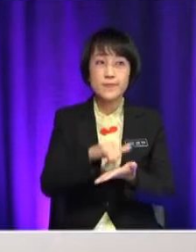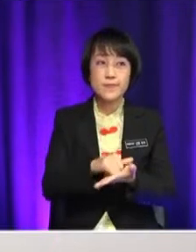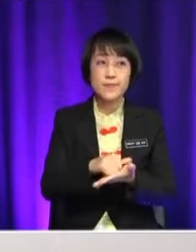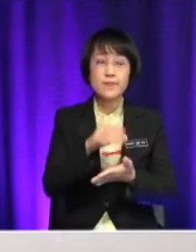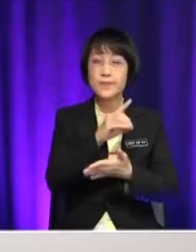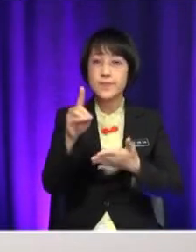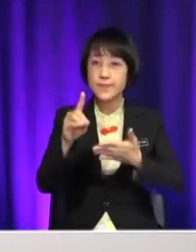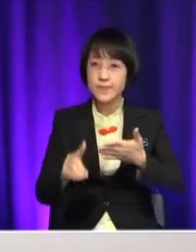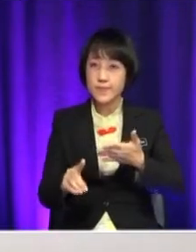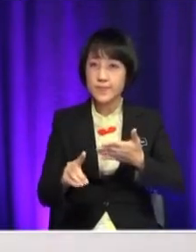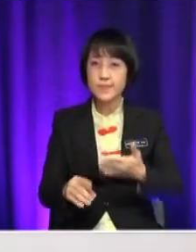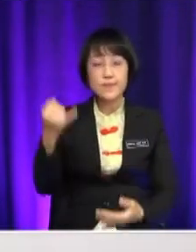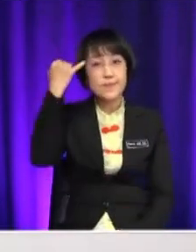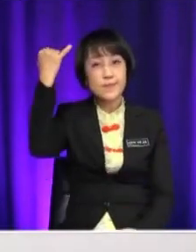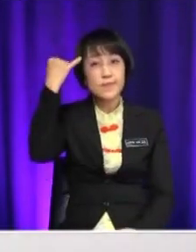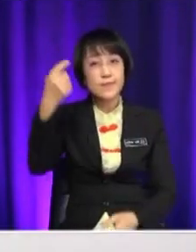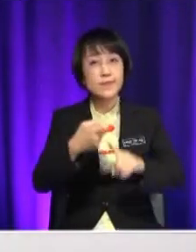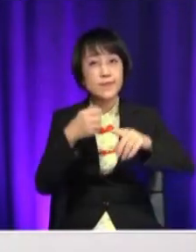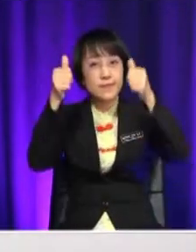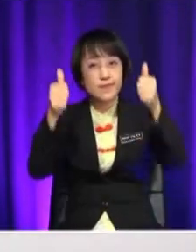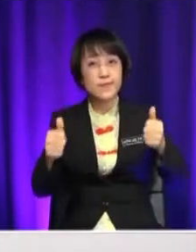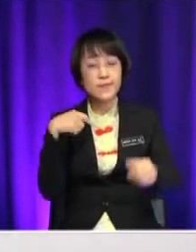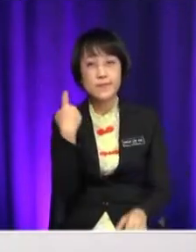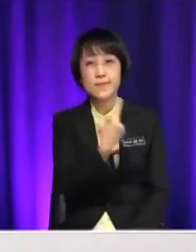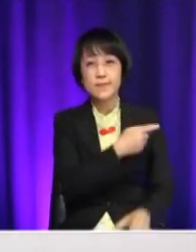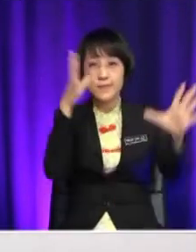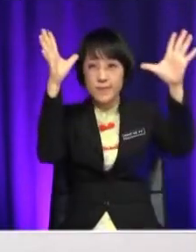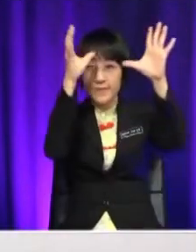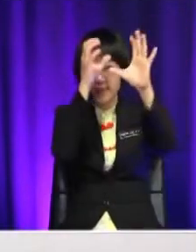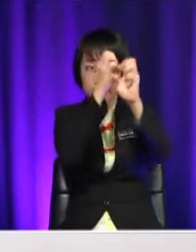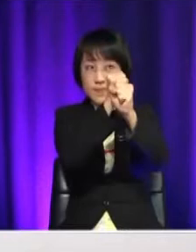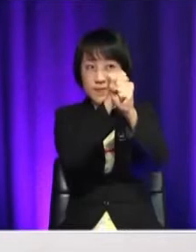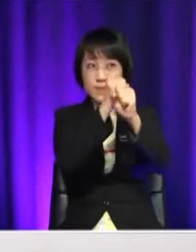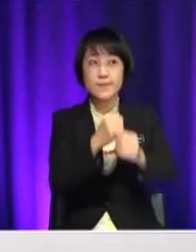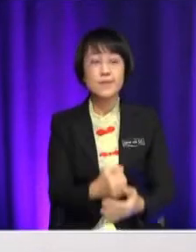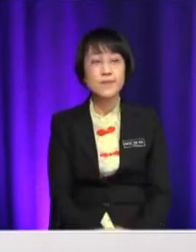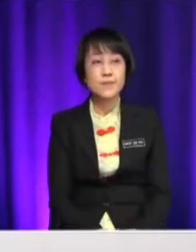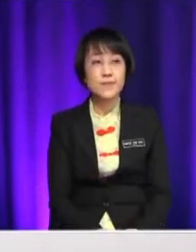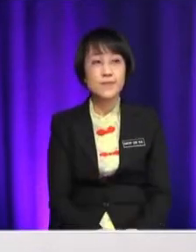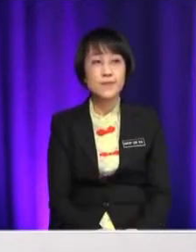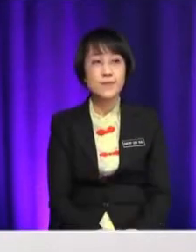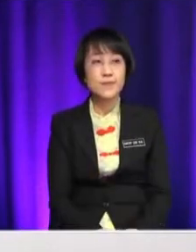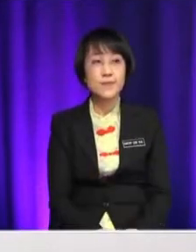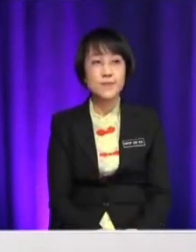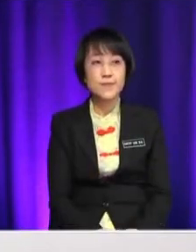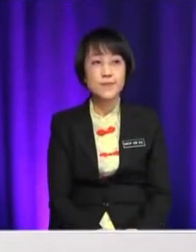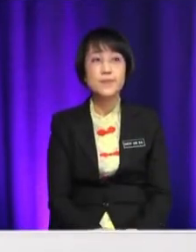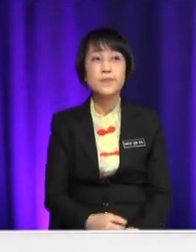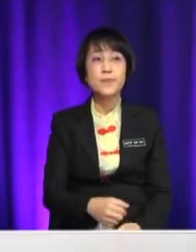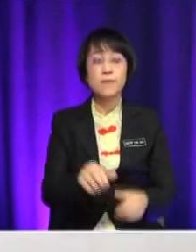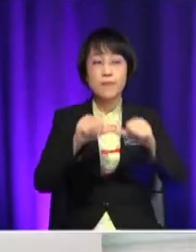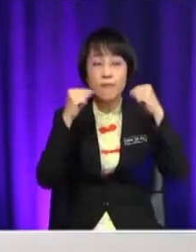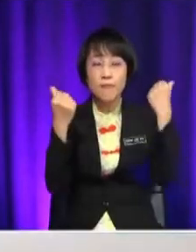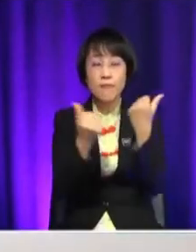pandangan-pandangan daripada panel kita pada hari ini. Kesimpulannya, sudah terang lagi bersuluh, semua pihak sama ada agensi kerajaan